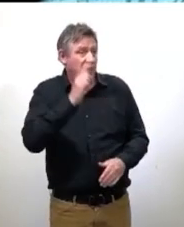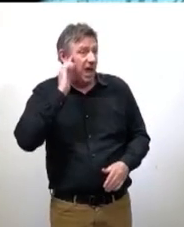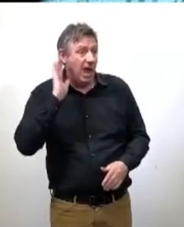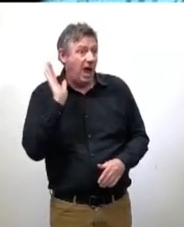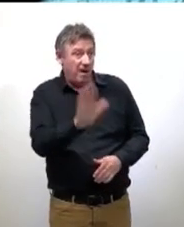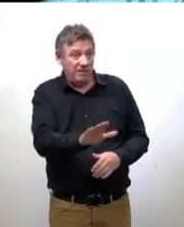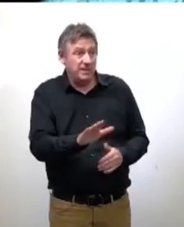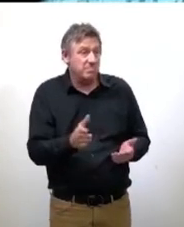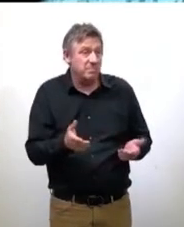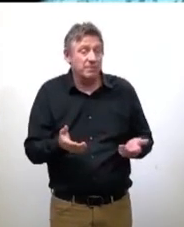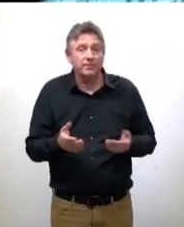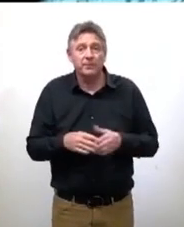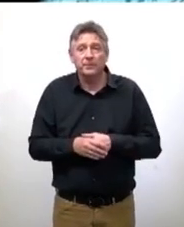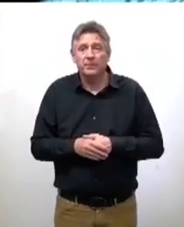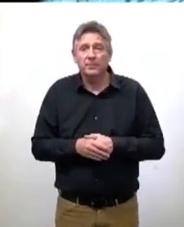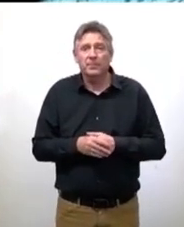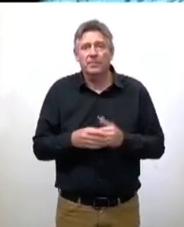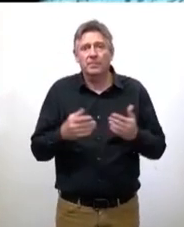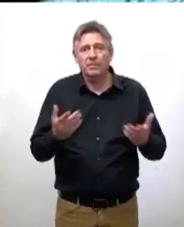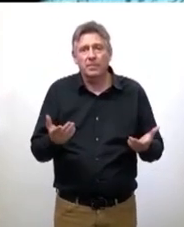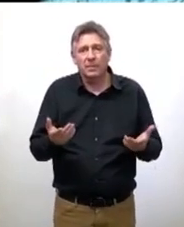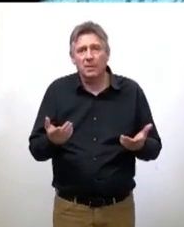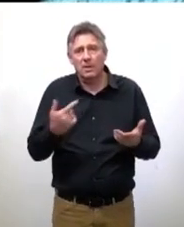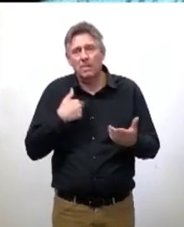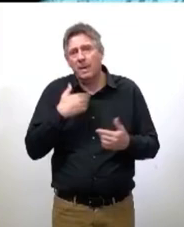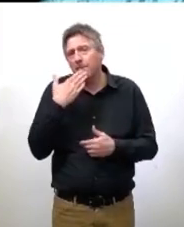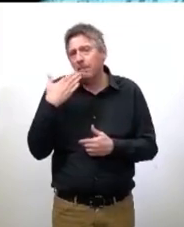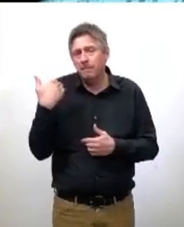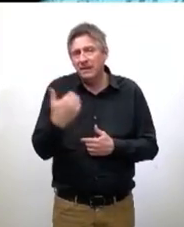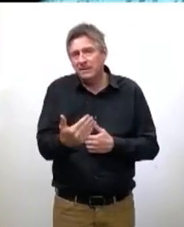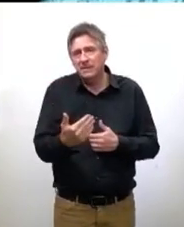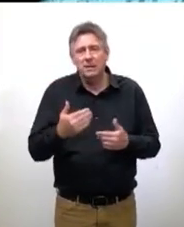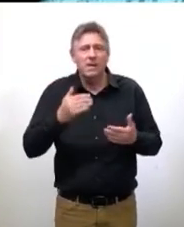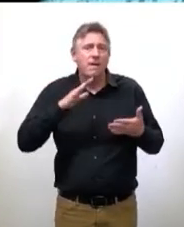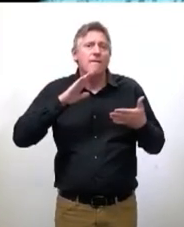votre côté. Je vous remercie et termine par un vœu